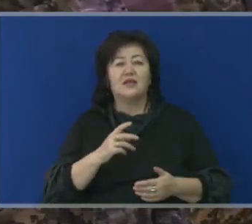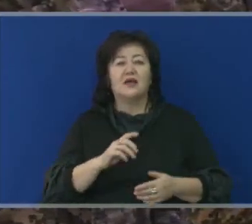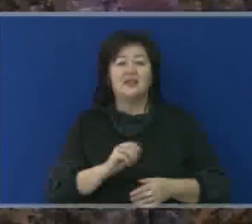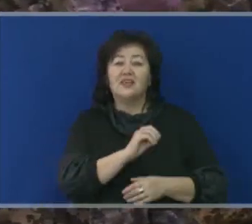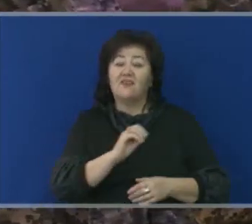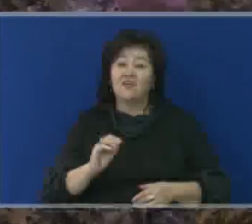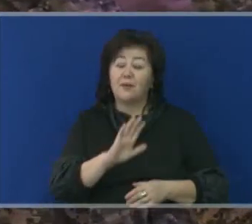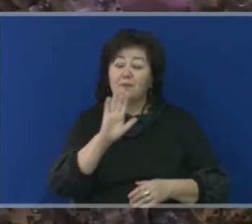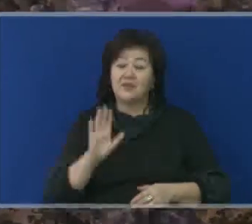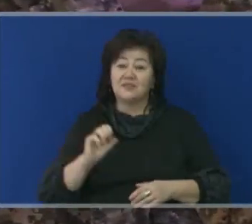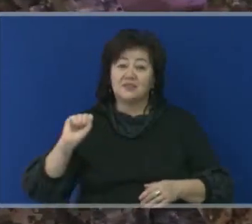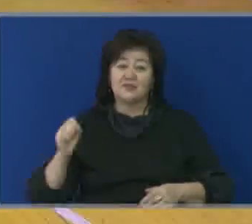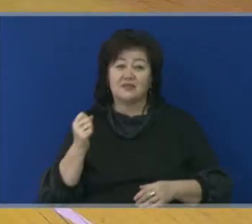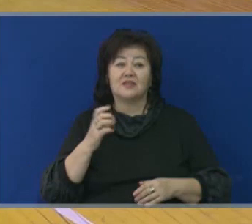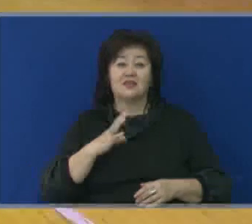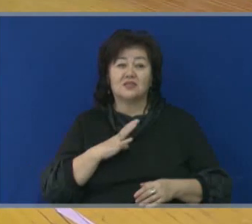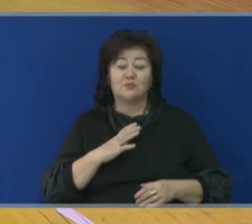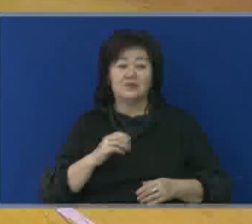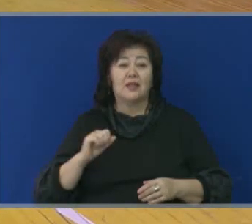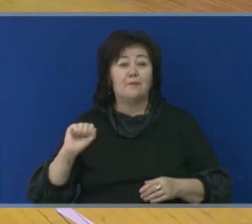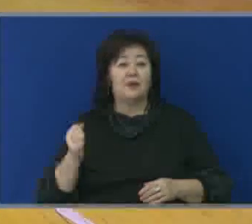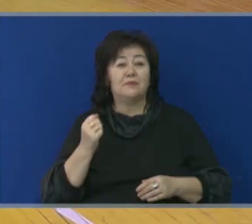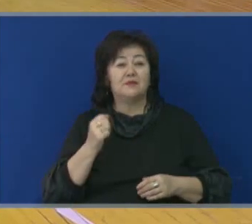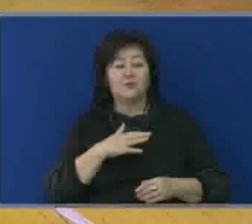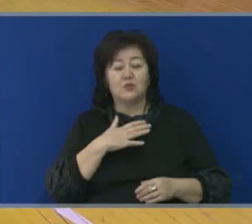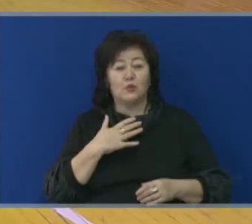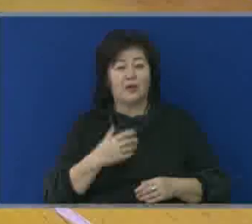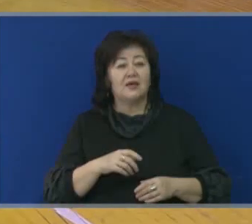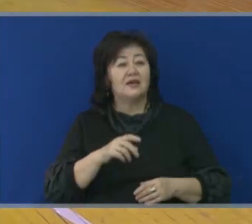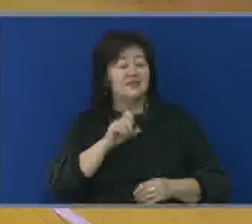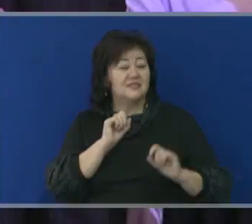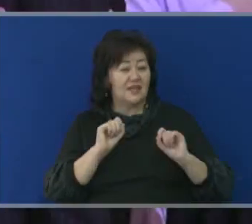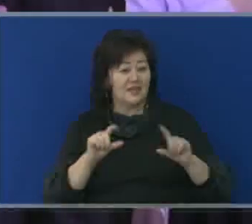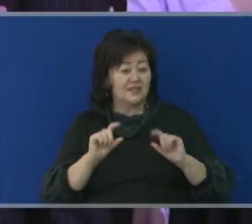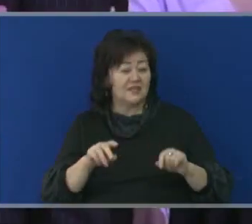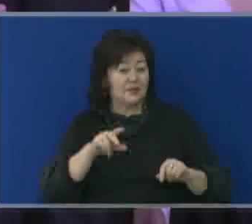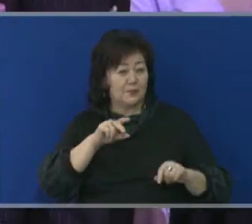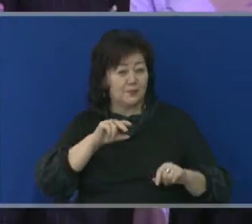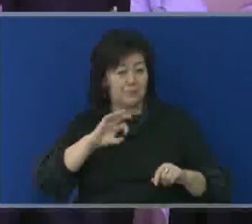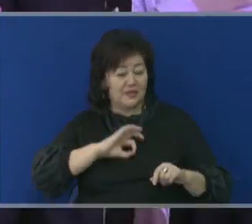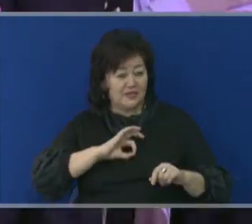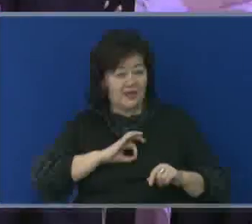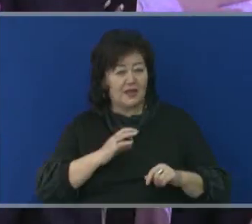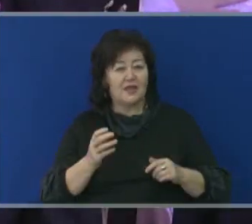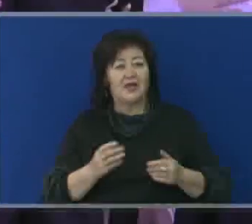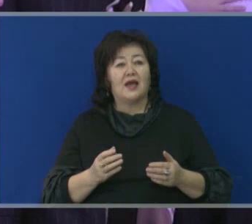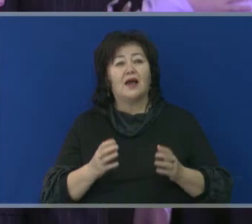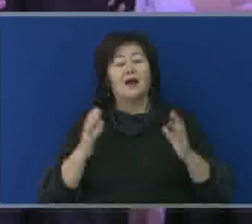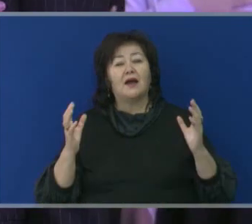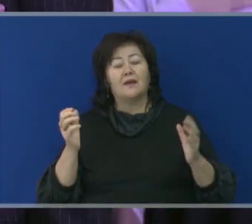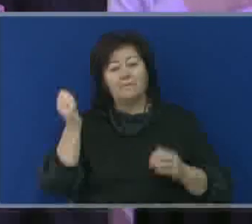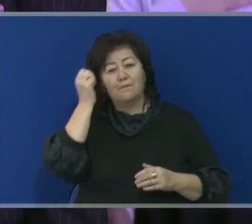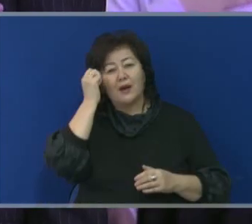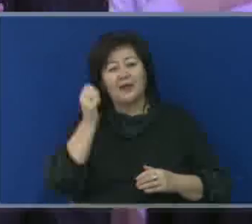Мурат Жексимбеков также был признанным рекордсменом по числу завоеванных золотых медалей. Сегодня память о выдающемся спортсмене бережно хранится в